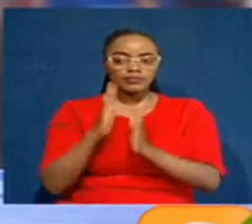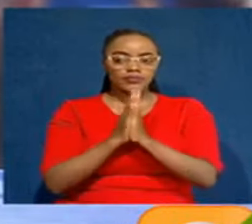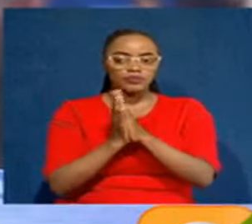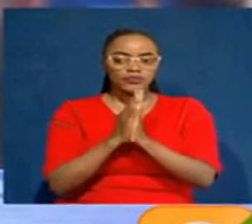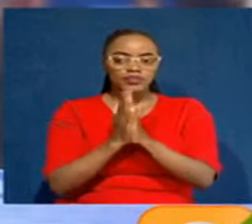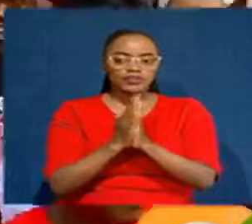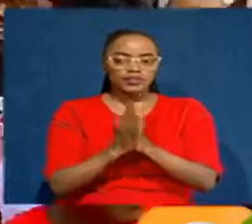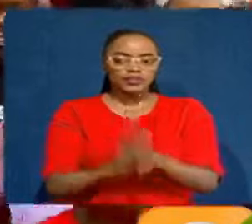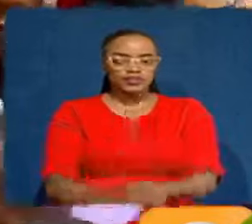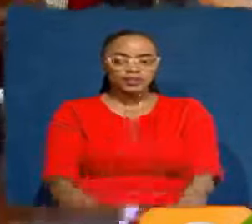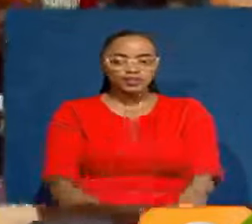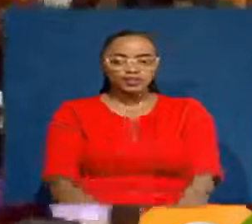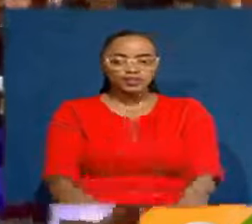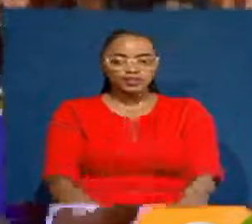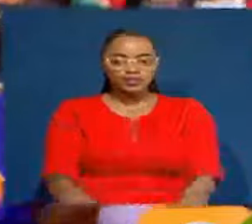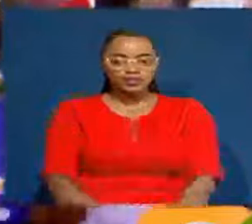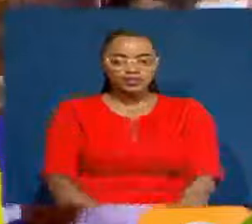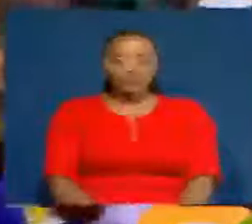anavyoarifu.